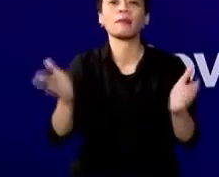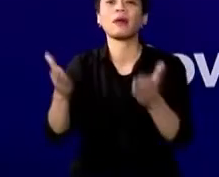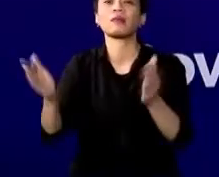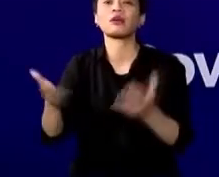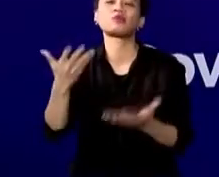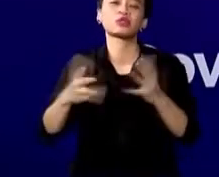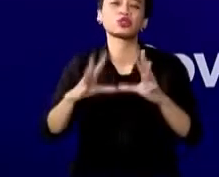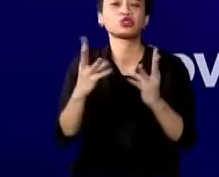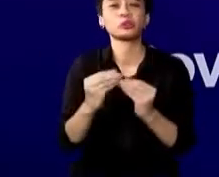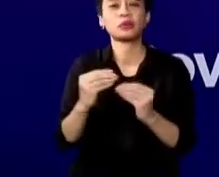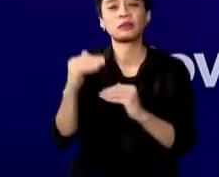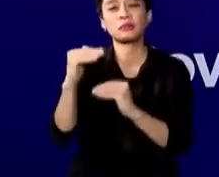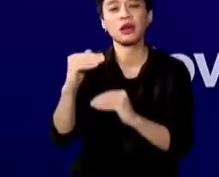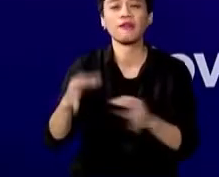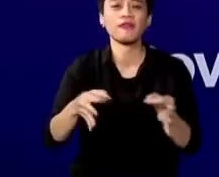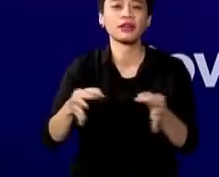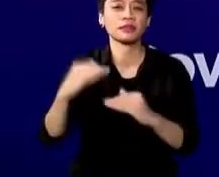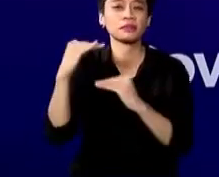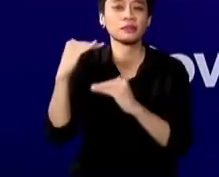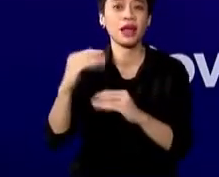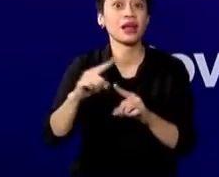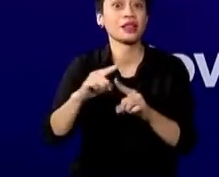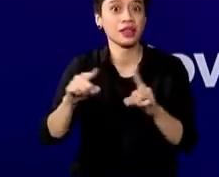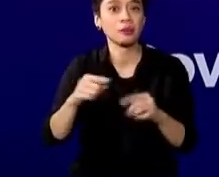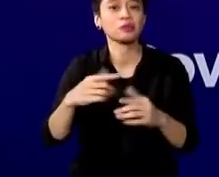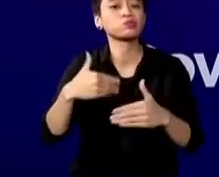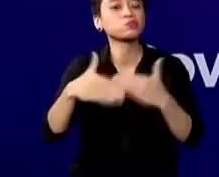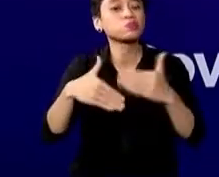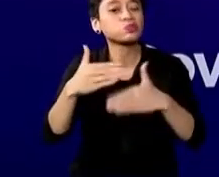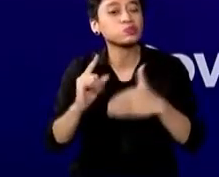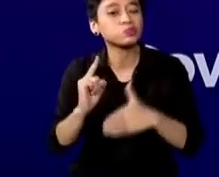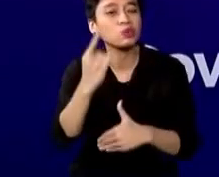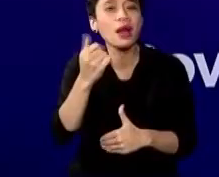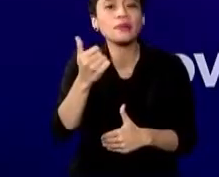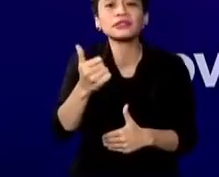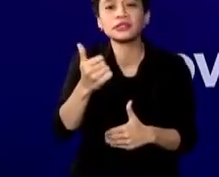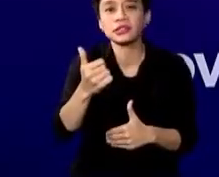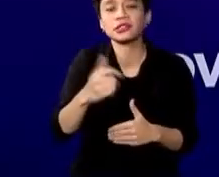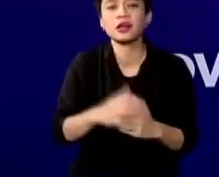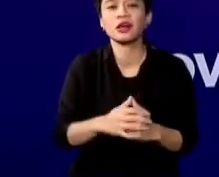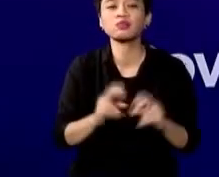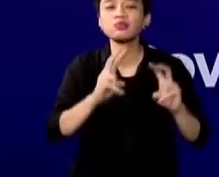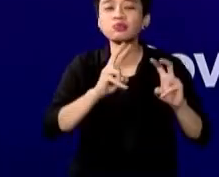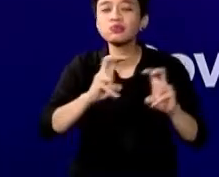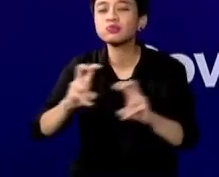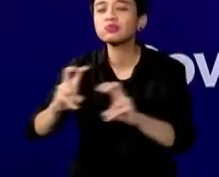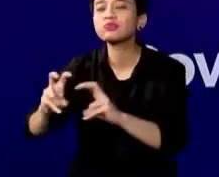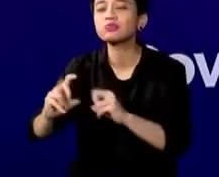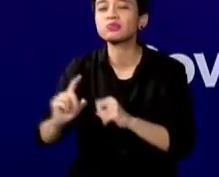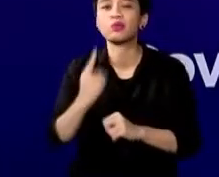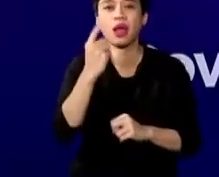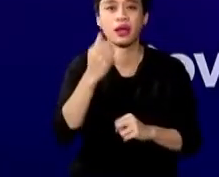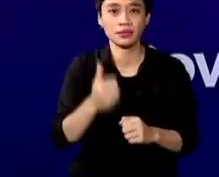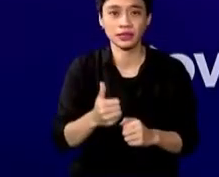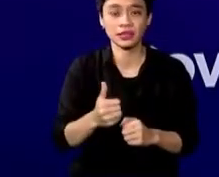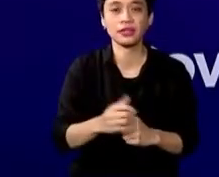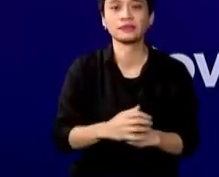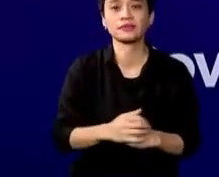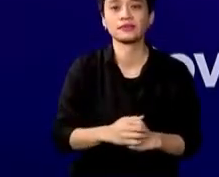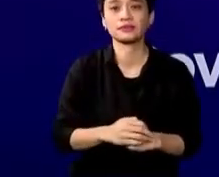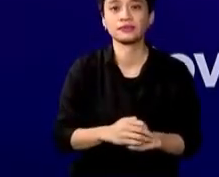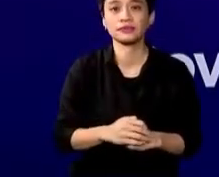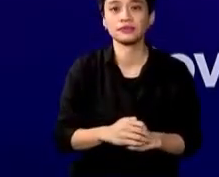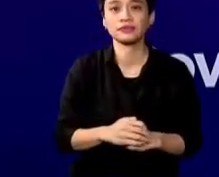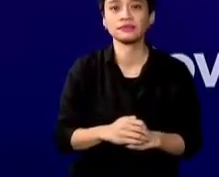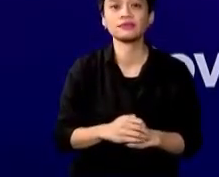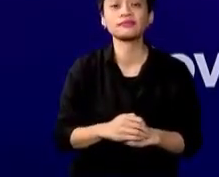sudah bisa digunakan termasuk untuk pelayanan dan termasuk juga untuk surveilance dan seterusnya